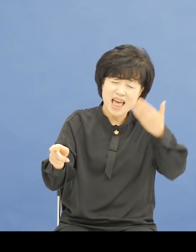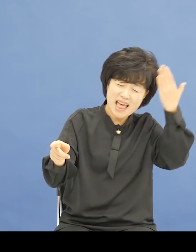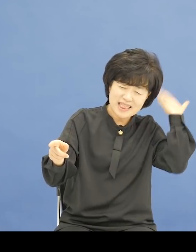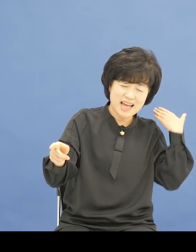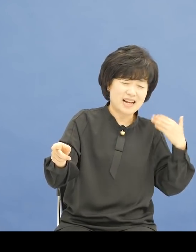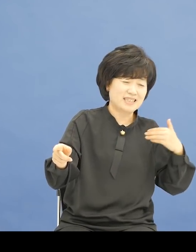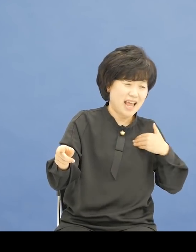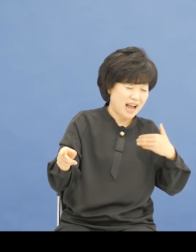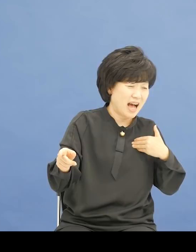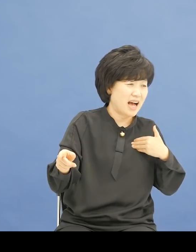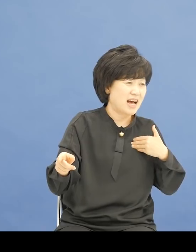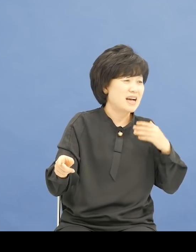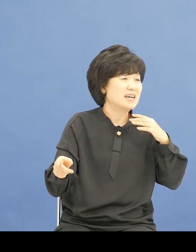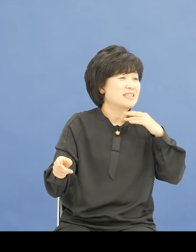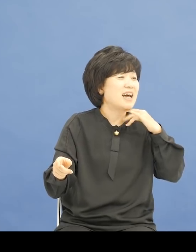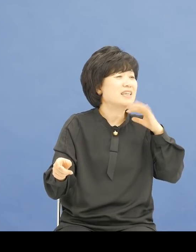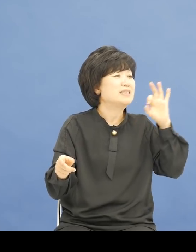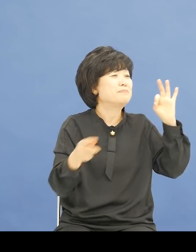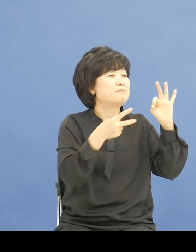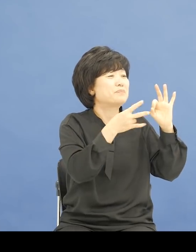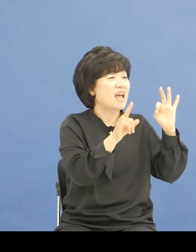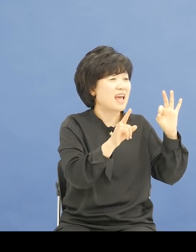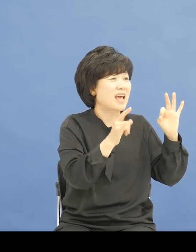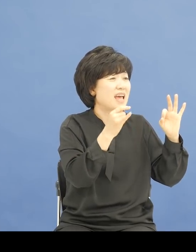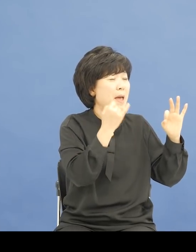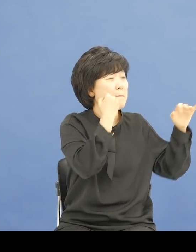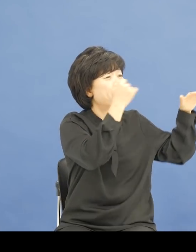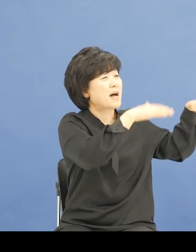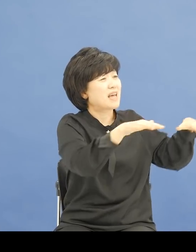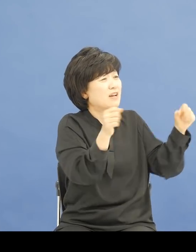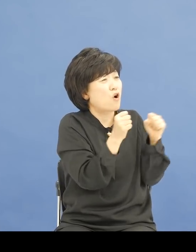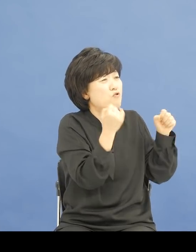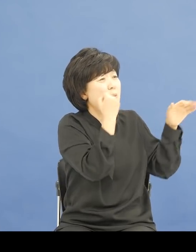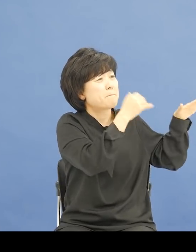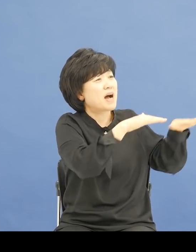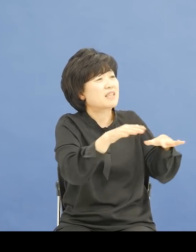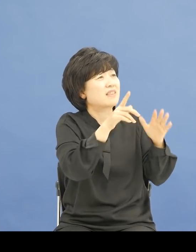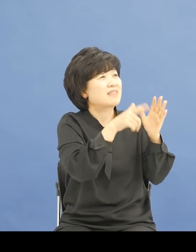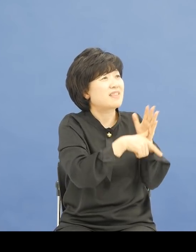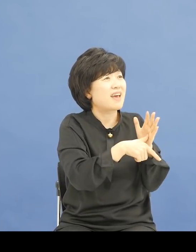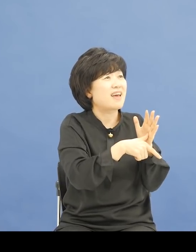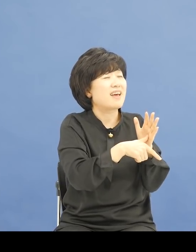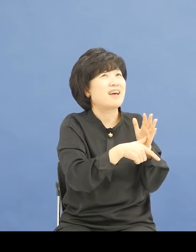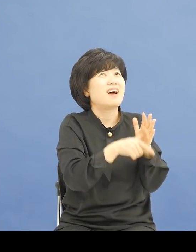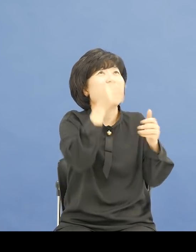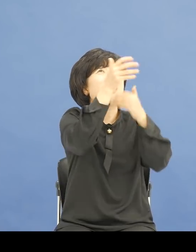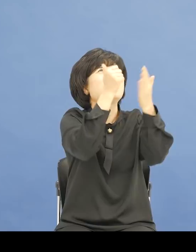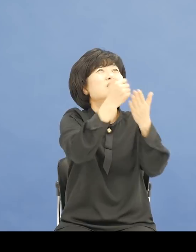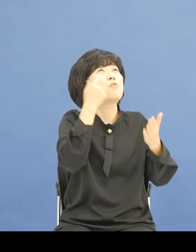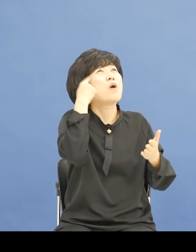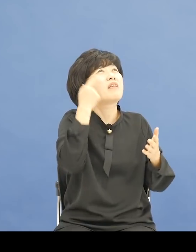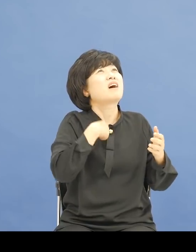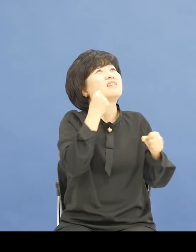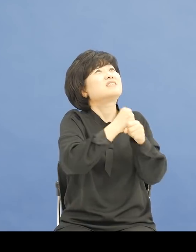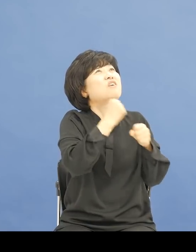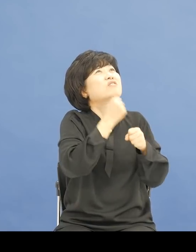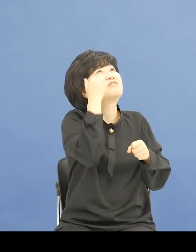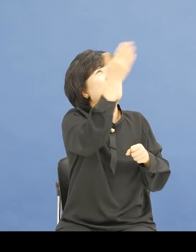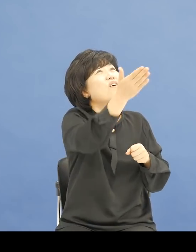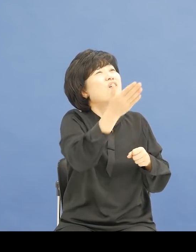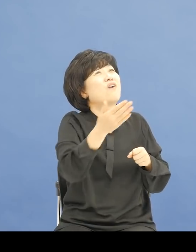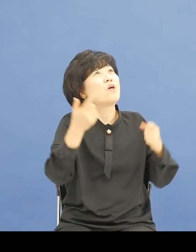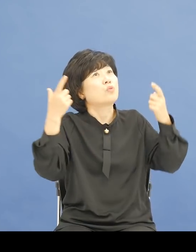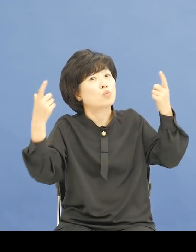그 10대 시절 겨울 했던 바다 거잖아요. 앞에서 하나님 왜 나를 지으셨어요? 나 같은 것도 꿈을 꿀 자격이 있나요? 제가 했던 고백을 그 친구가 똑같이 하고 있는